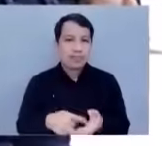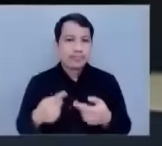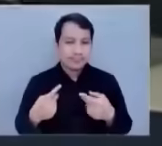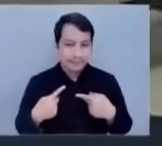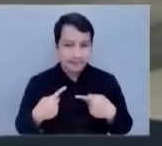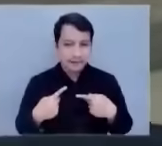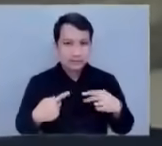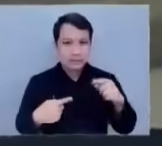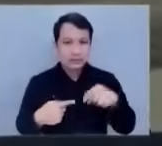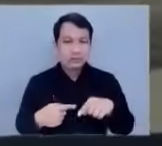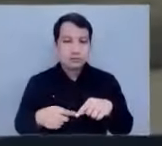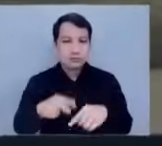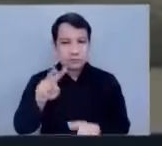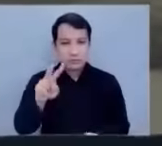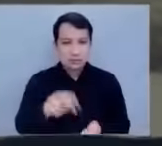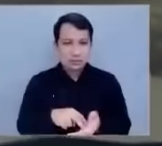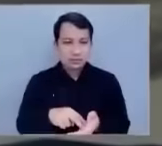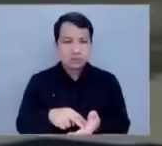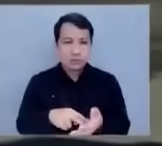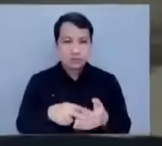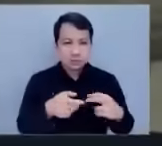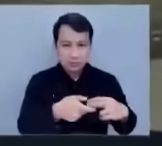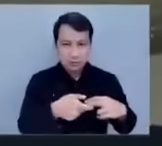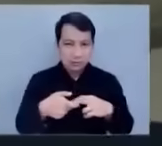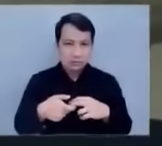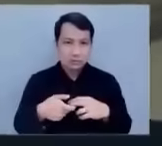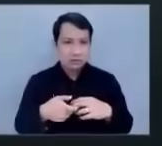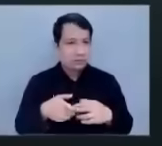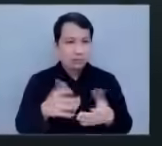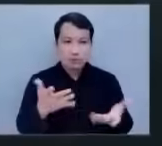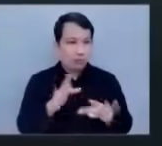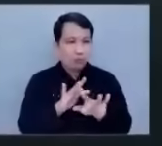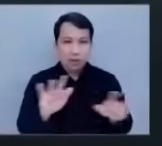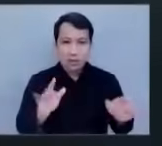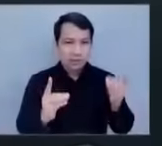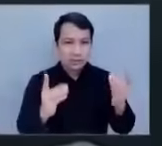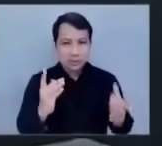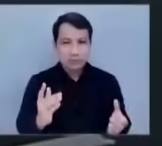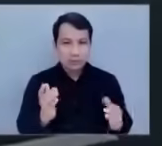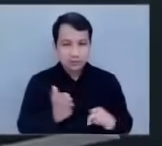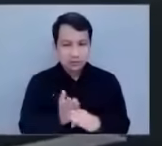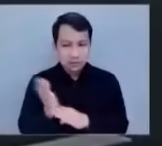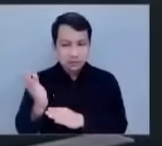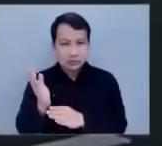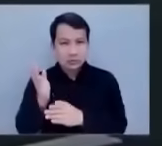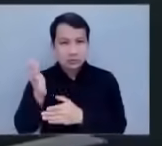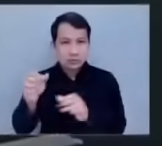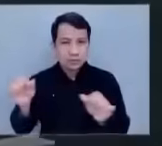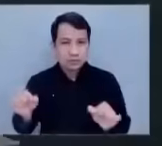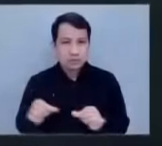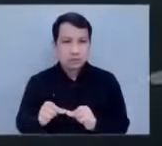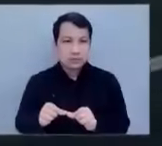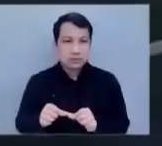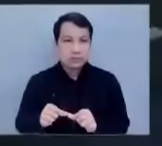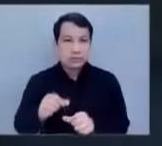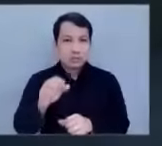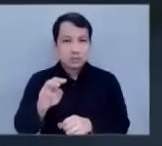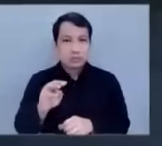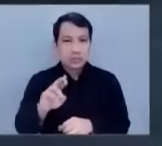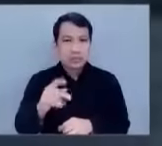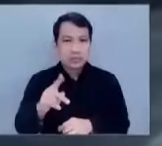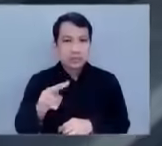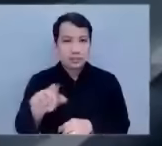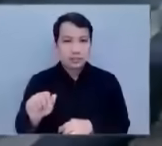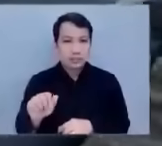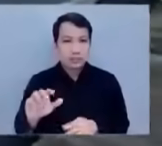vehicle, habang 2,000 piso naman sa mga unattended vehicle at diretso sa impounding area sa Tumana, Marikina. Sa gitna